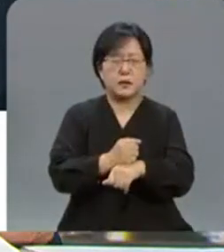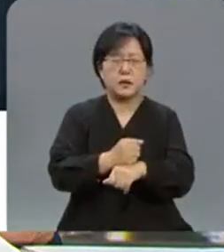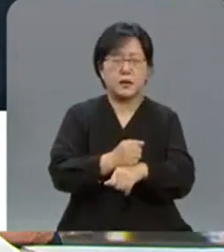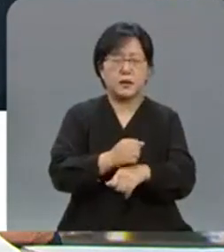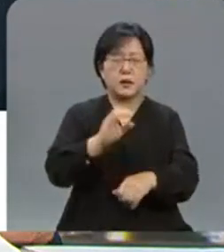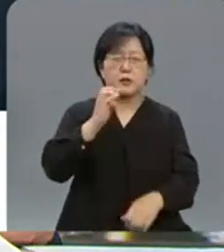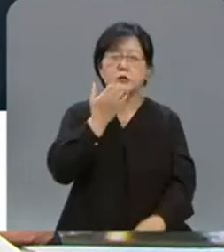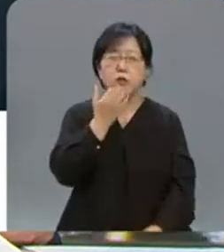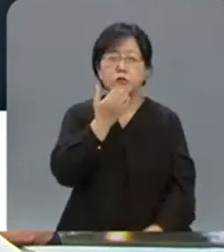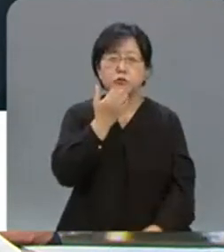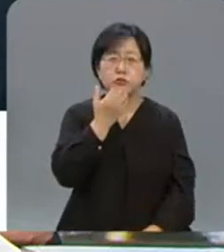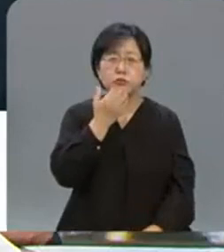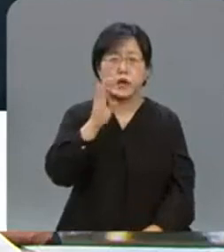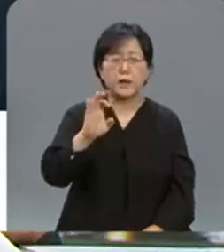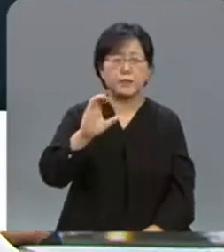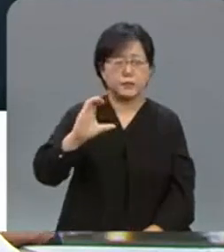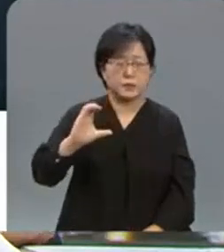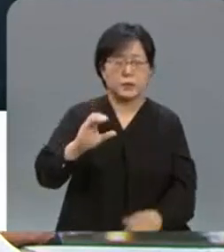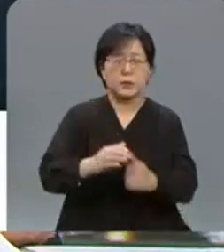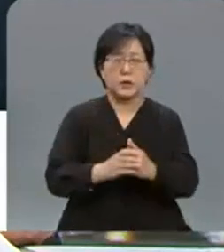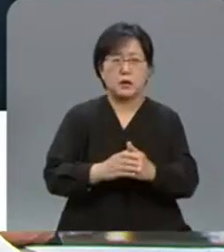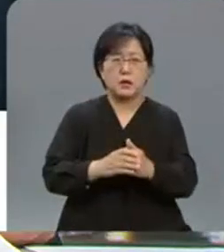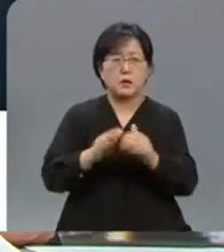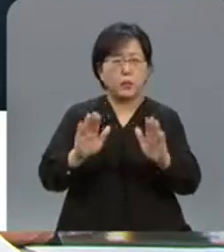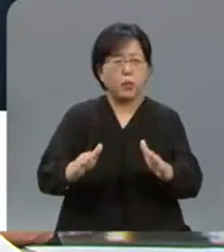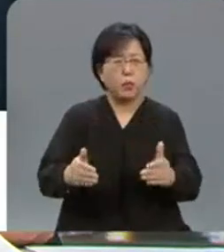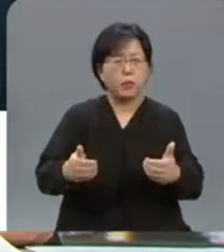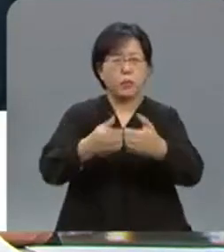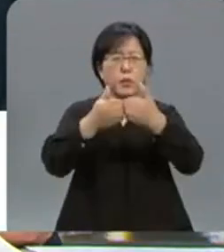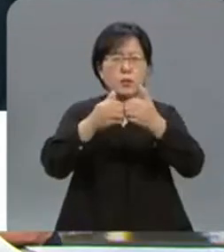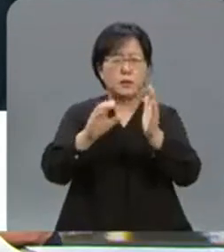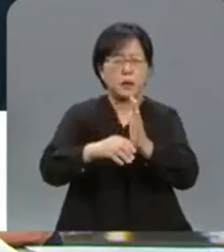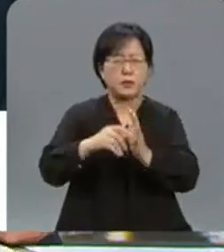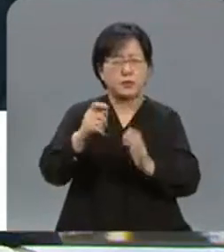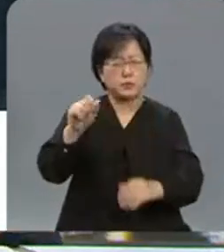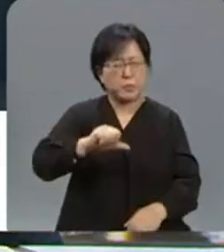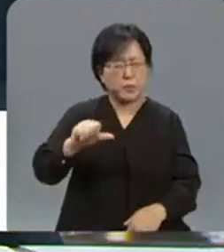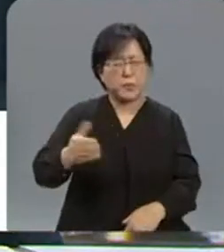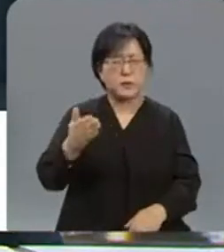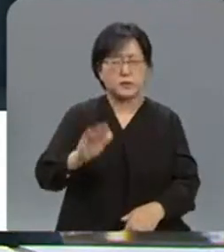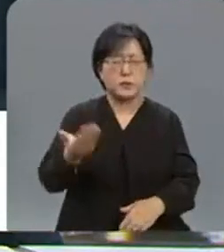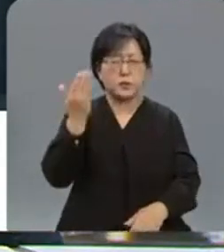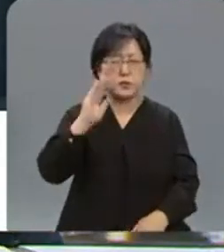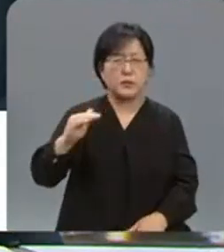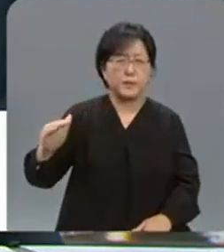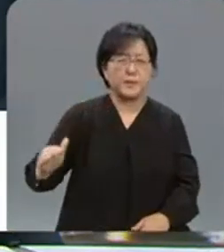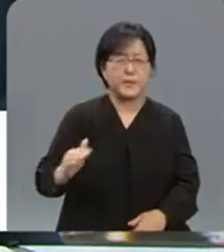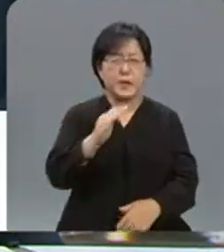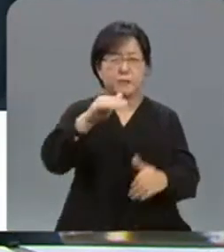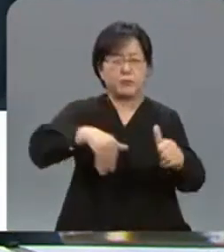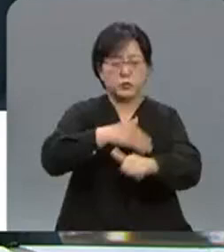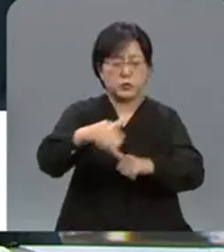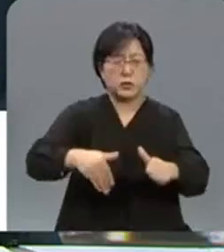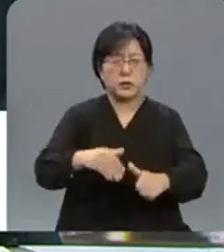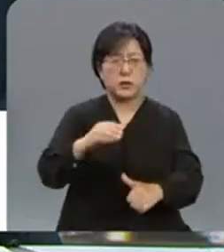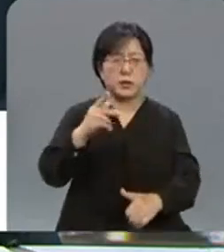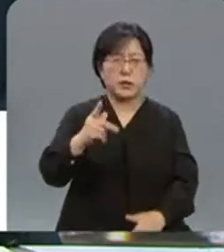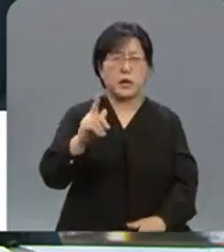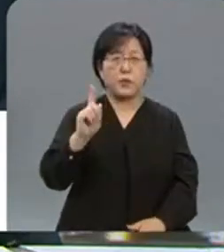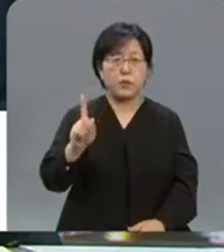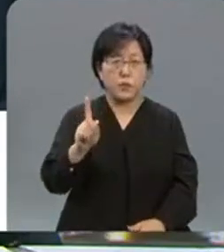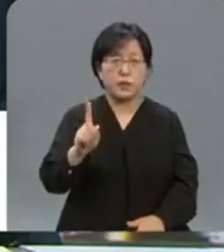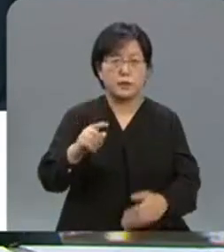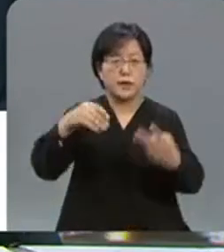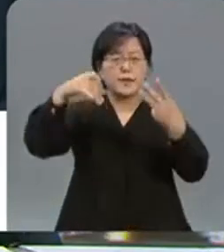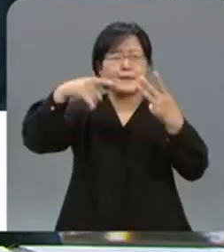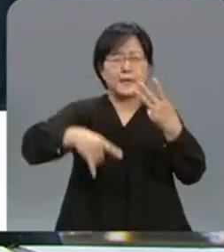FC 서울로 올해 상대 전적에서는 열세지만 광주FC는 최근에 상승세를 바탕으로 K리그 1에서 3위